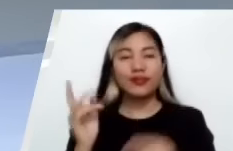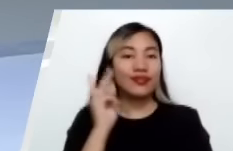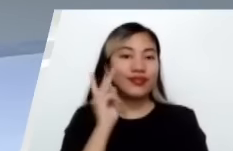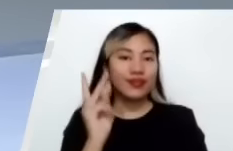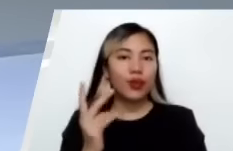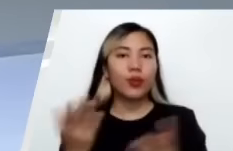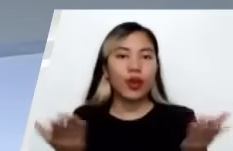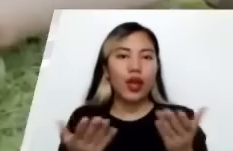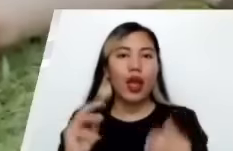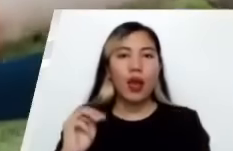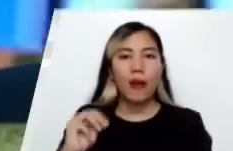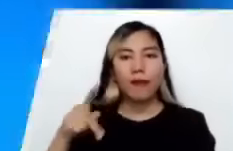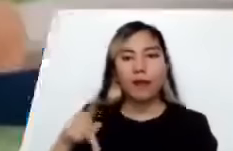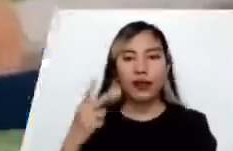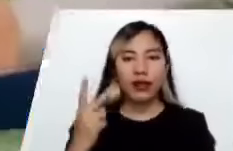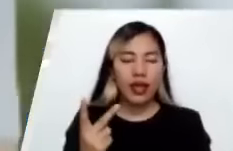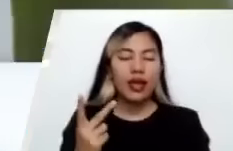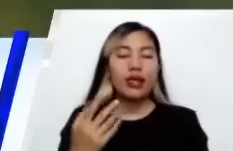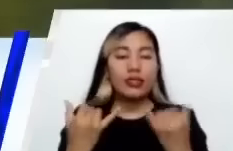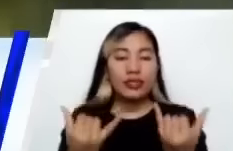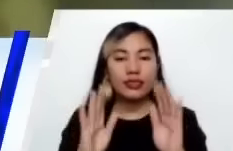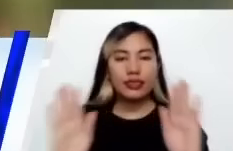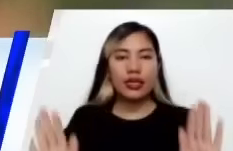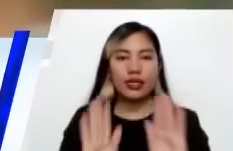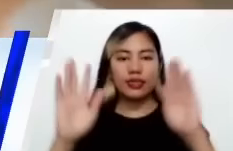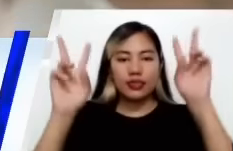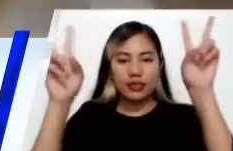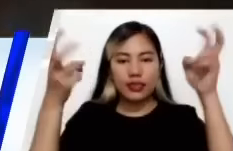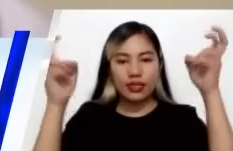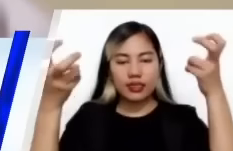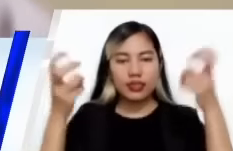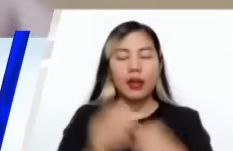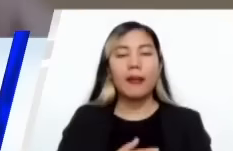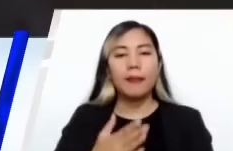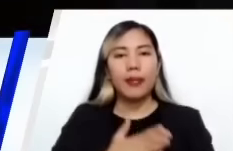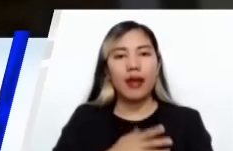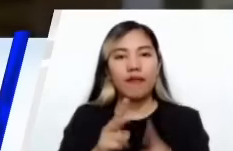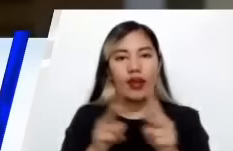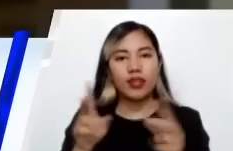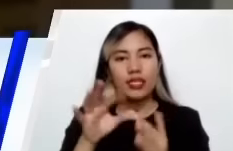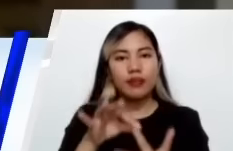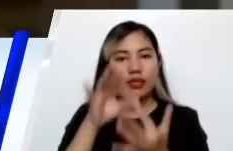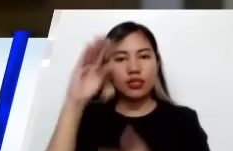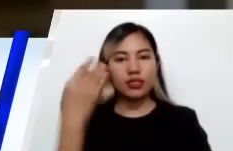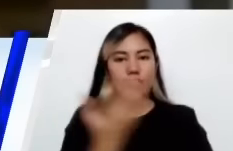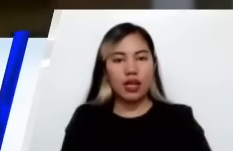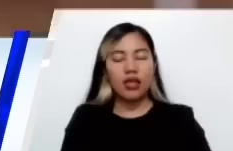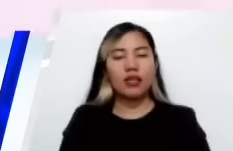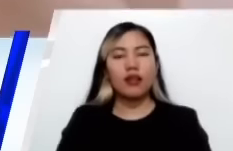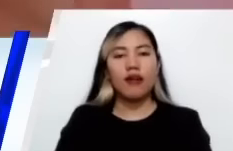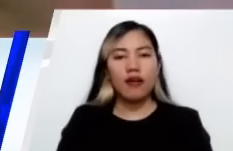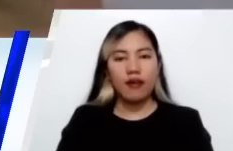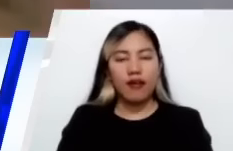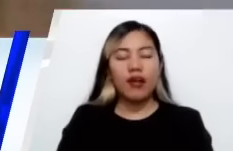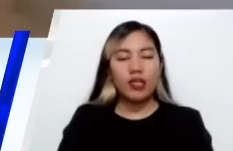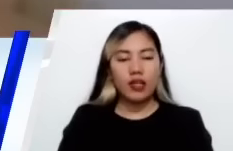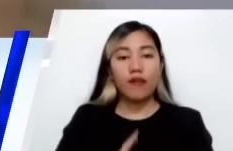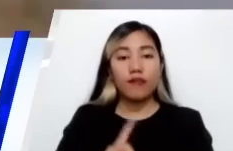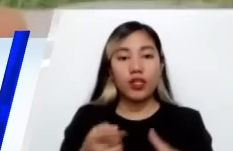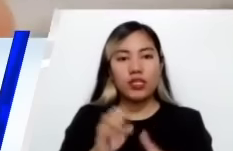Sunday. Pinamagatang My Very Special Son ang unang episode para sa 22nd anniversary special